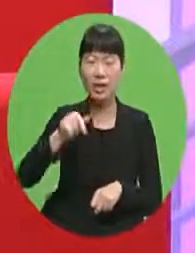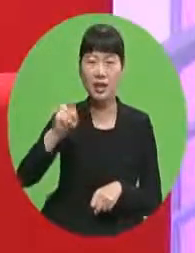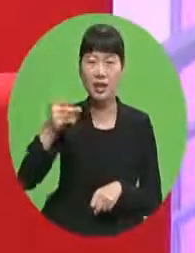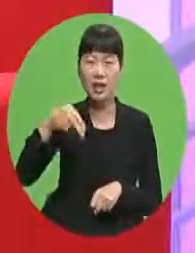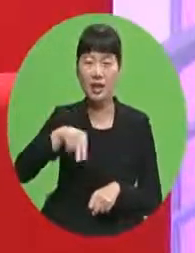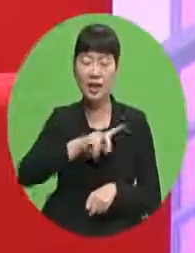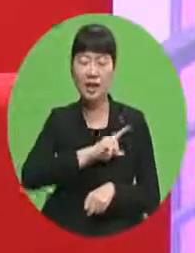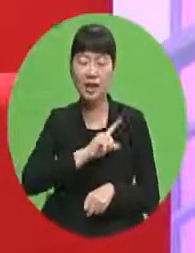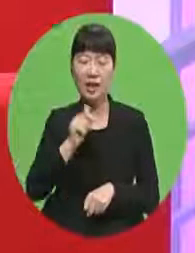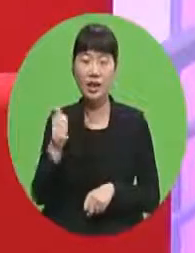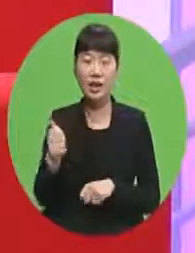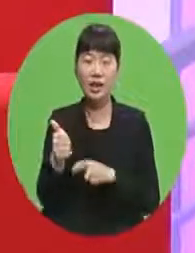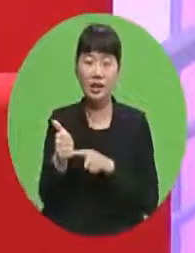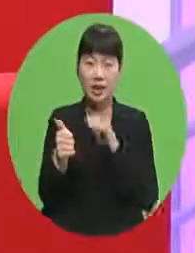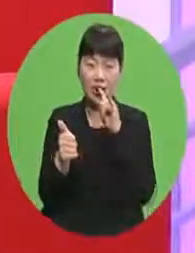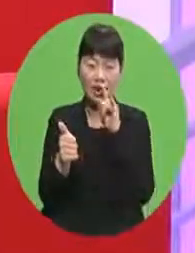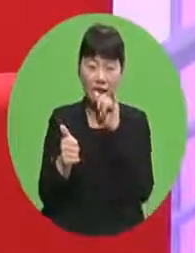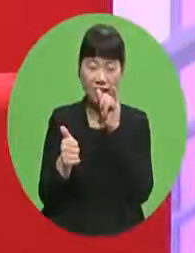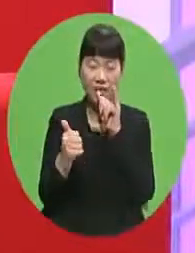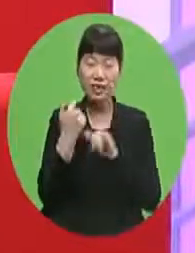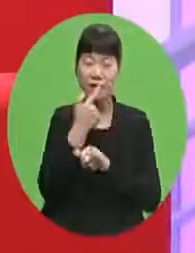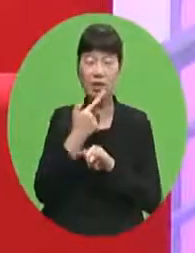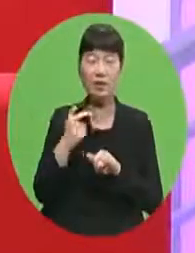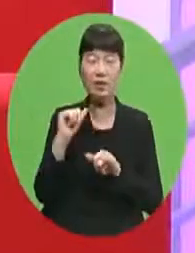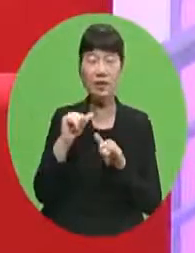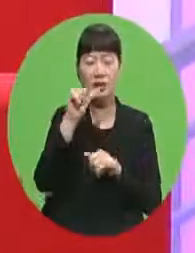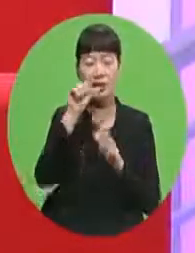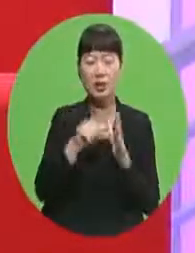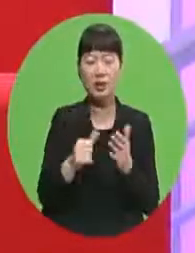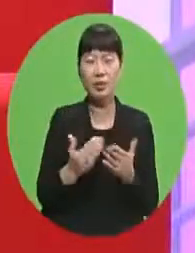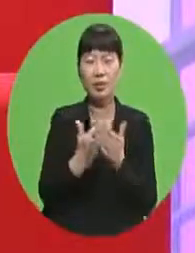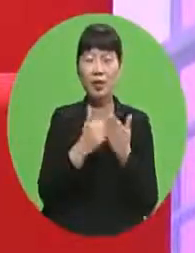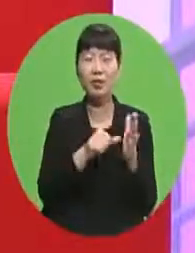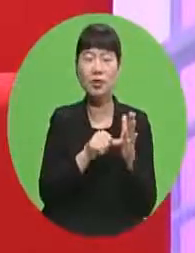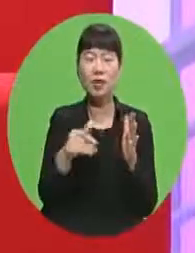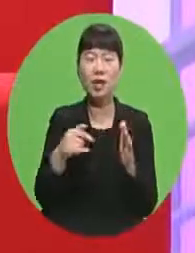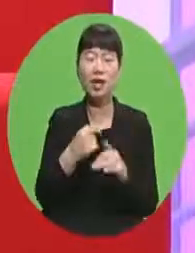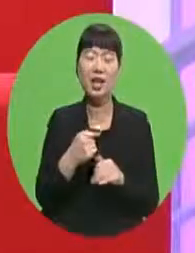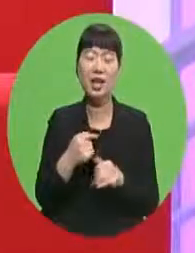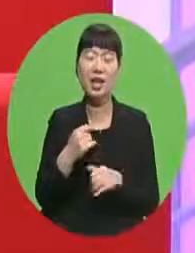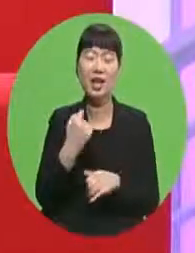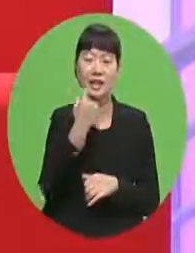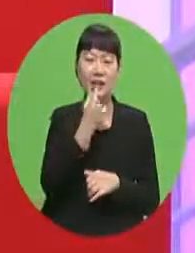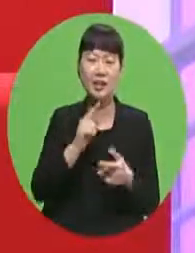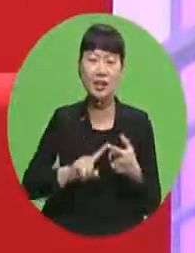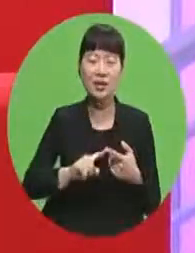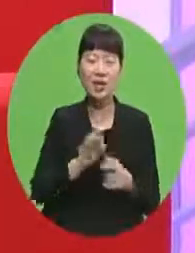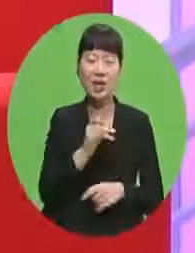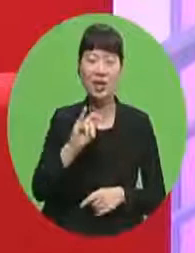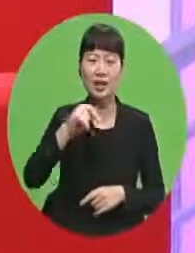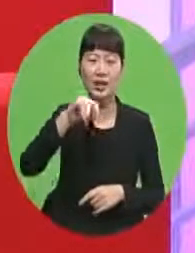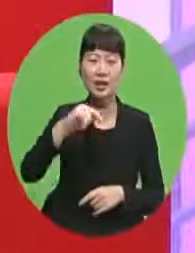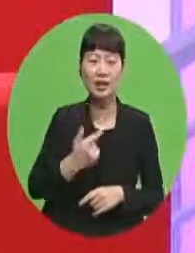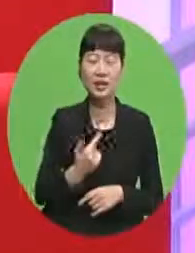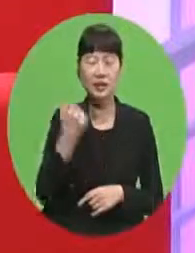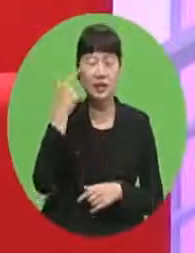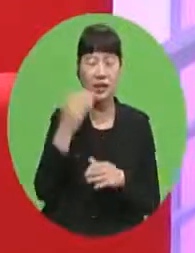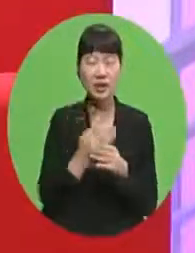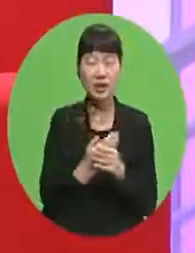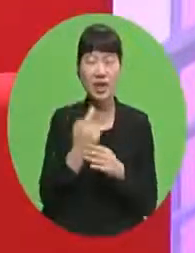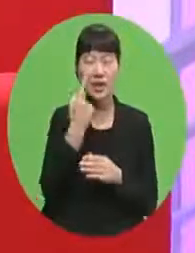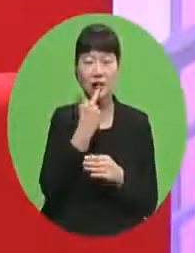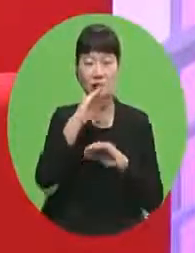아주 훌륭한 분이신데요. 이분의 이론과 인간 발달이라고 하는 유명한 이론을 내놓은 에릭슨 박사 이론을 제가 좀 접목을 해서 조금